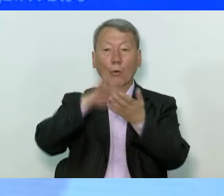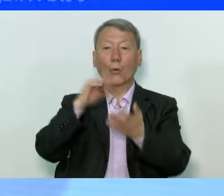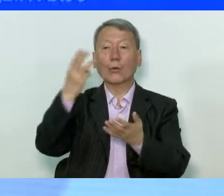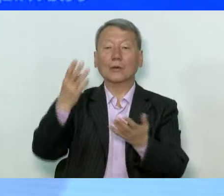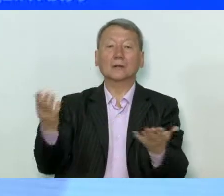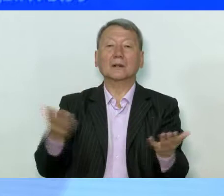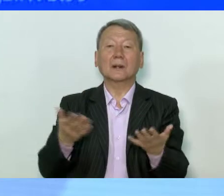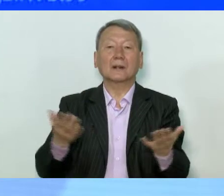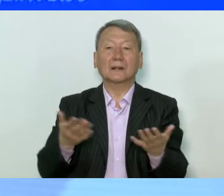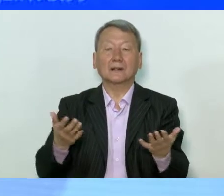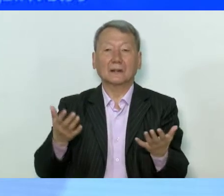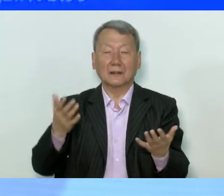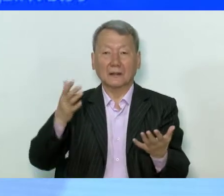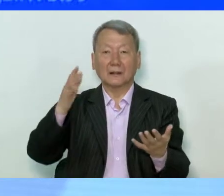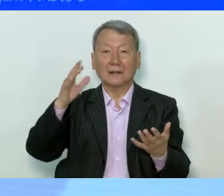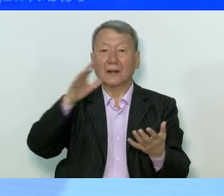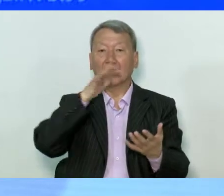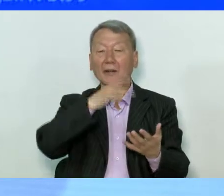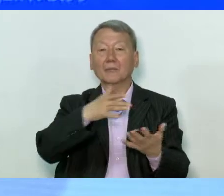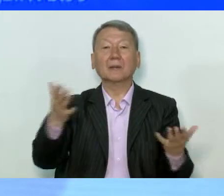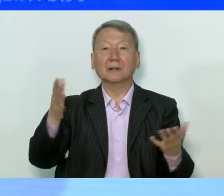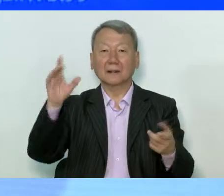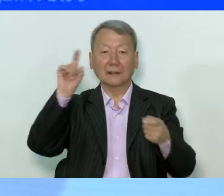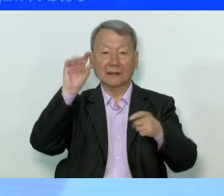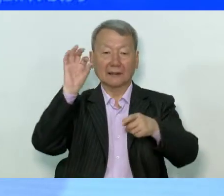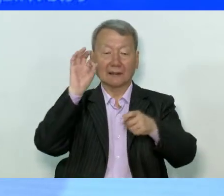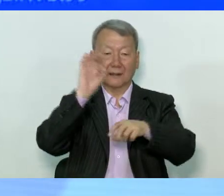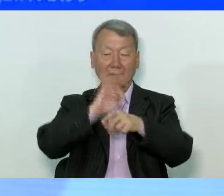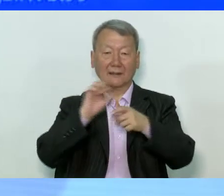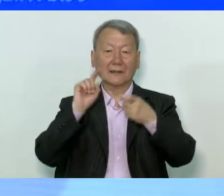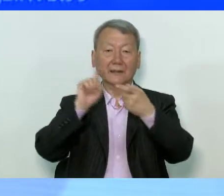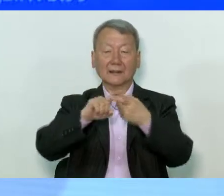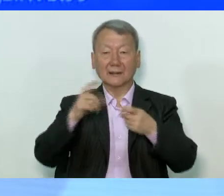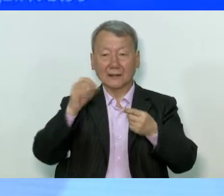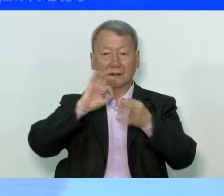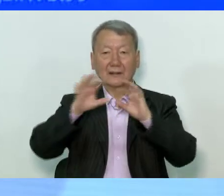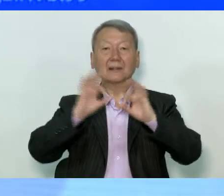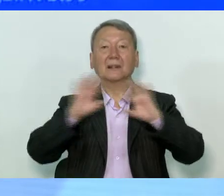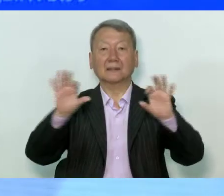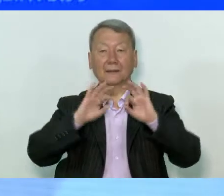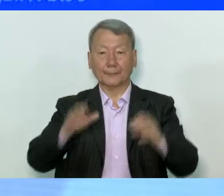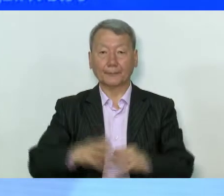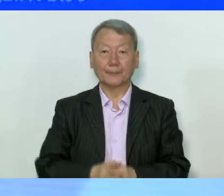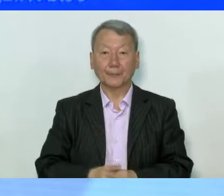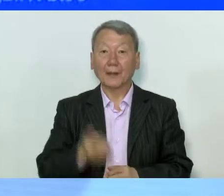шаарындагы абал эпидемиологиялык кырдаалга токтолуп кетсеңиз.